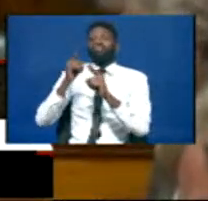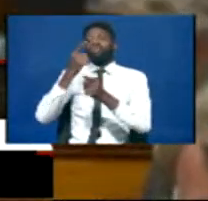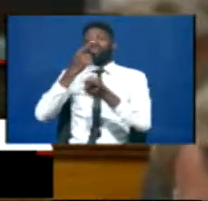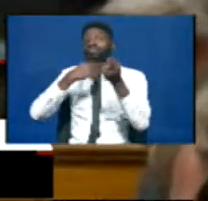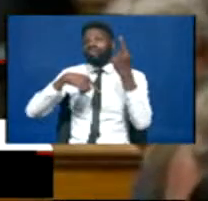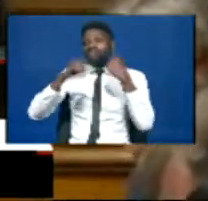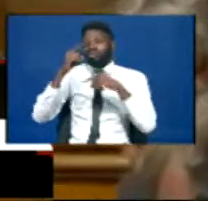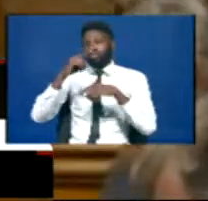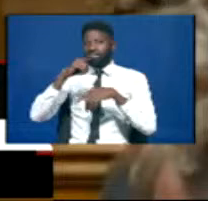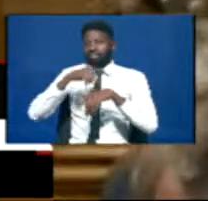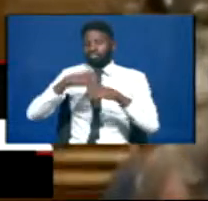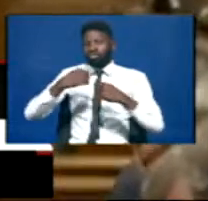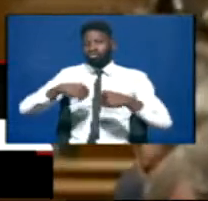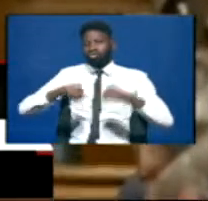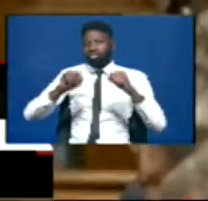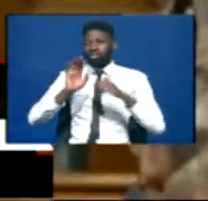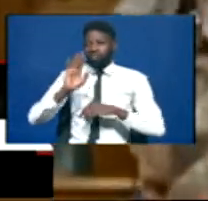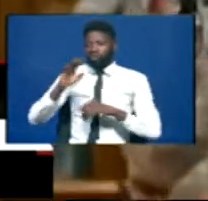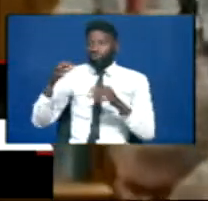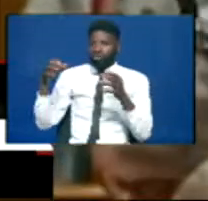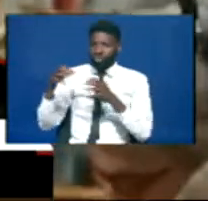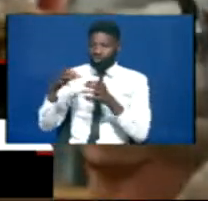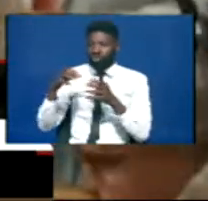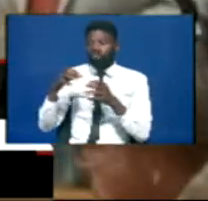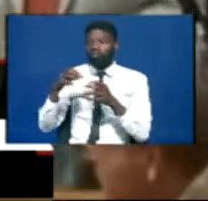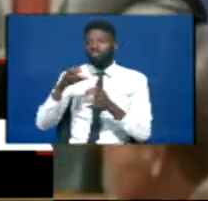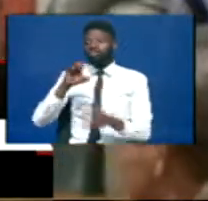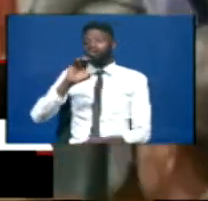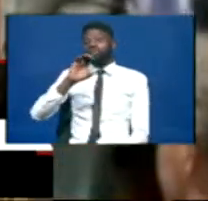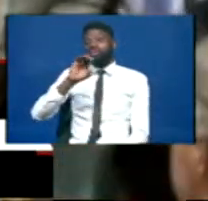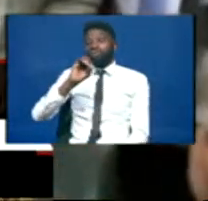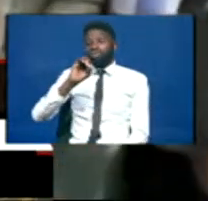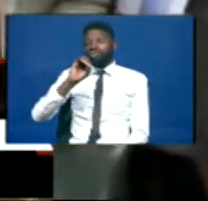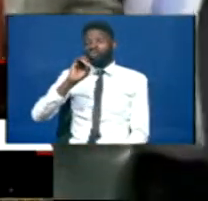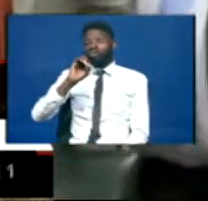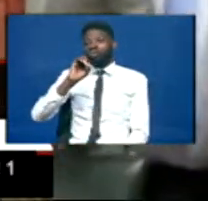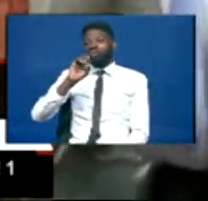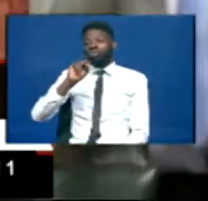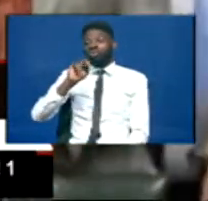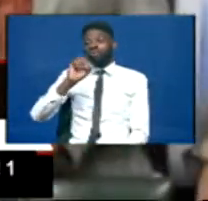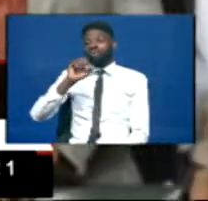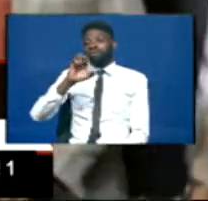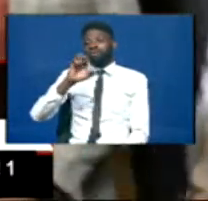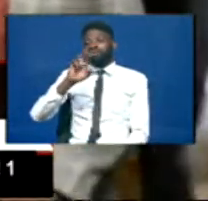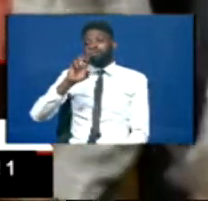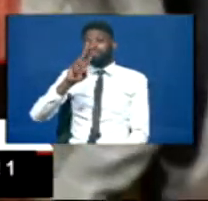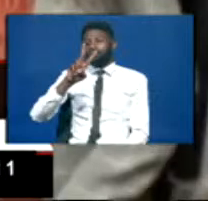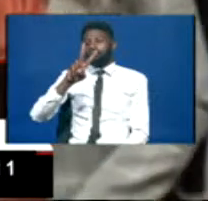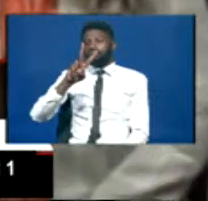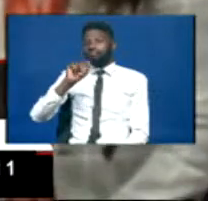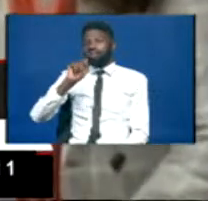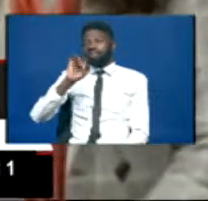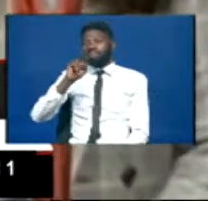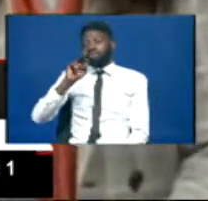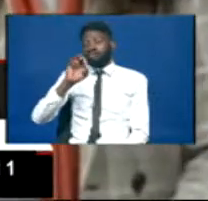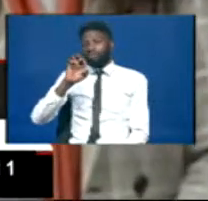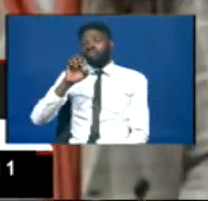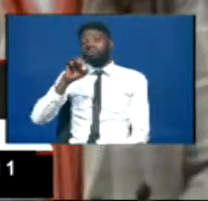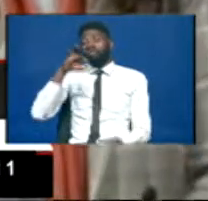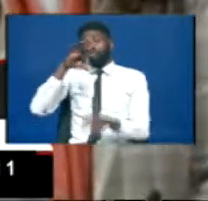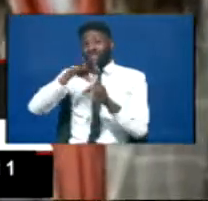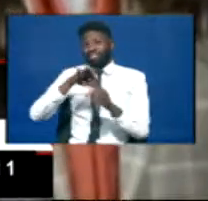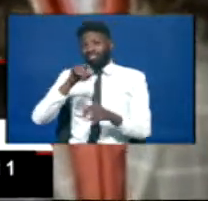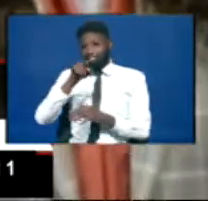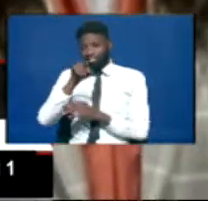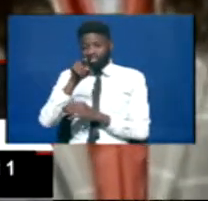kundi la wabunge wa chama cha Conservative Graham Brady. Kura hiyo kuhusiana na uongozi wa Johnson ilijiri baada